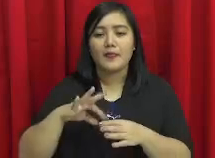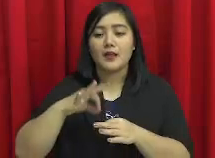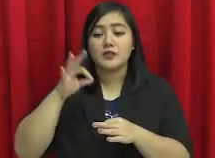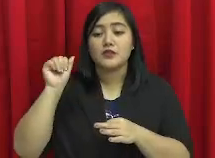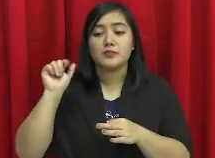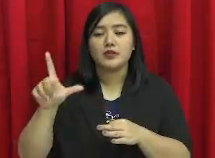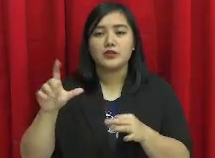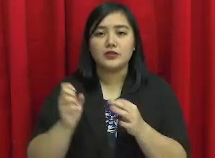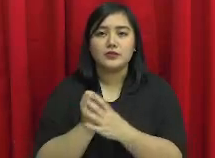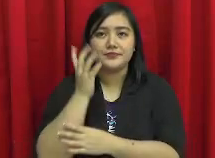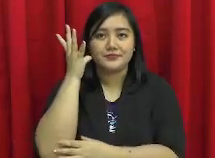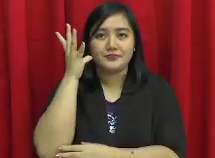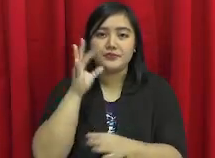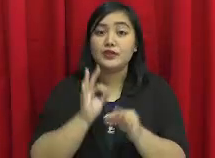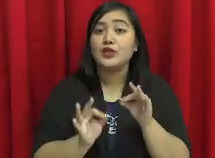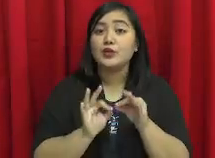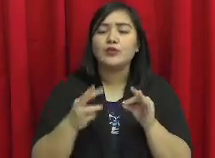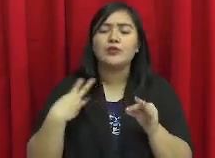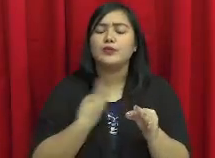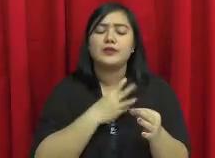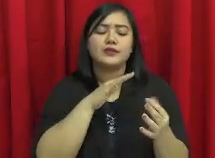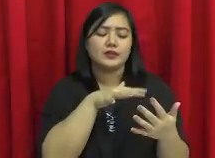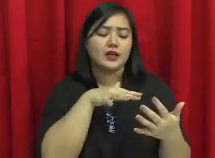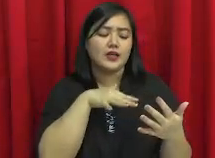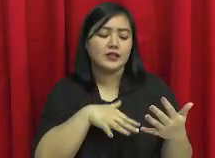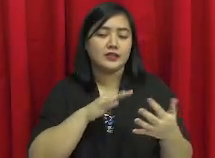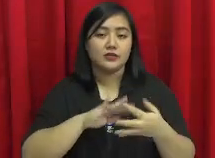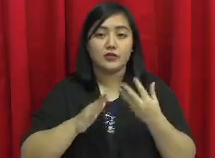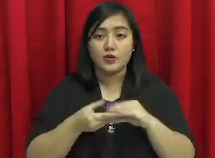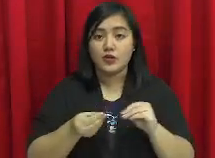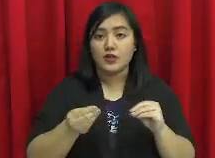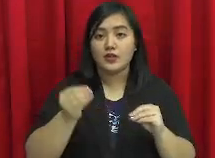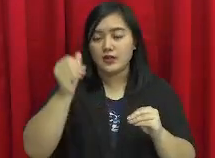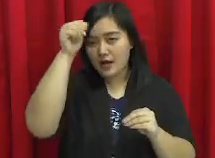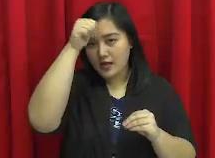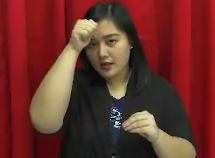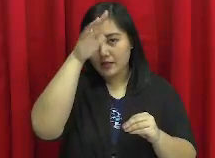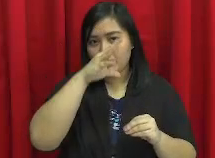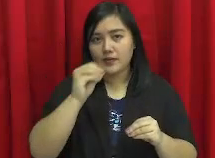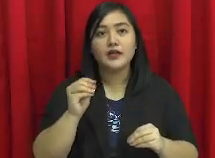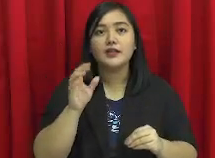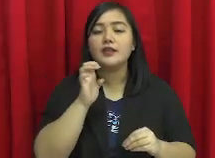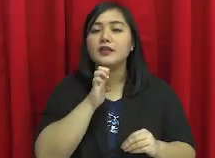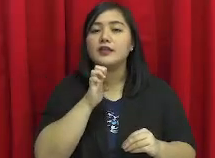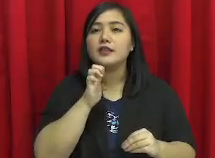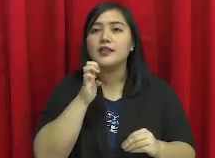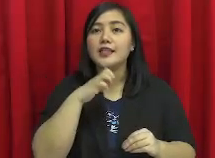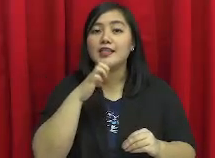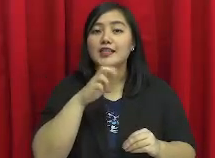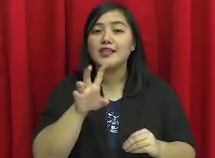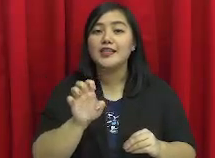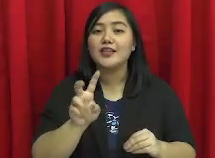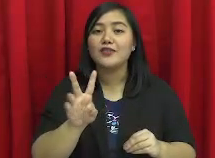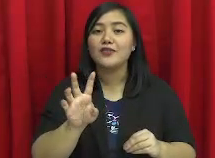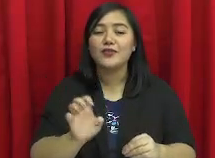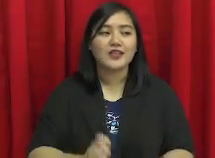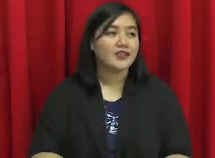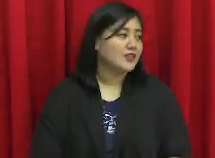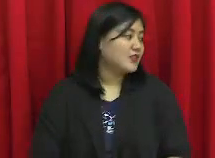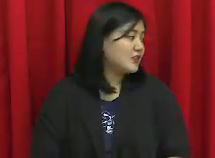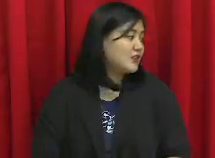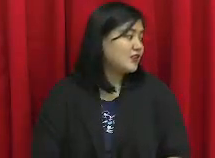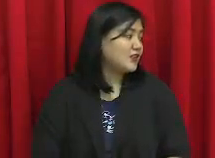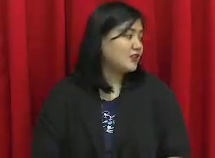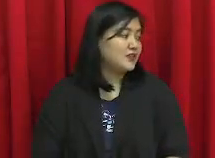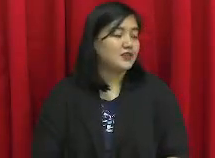titingnan natin yung istorya ni Adam at saka ni Eve, mga asawang lalaki dyan, shout out sa inyo lahat, no? Yeah. Sa mga, I hope you are following. I hope